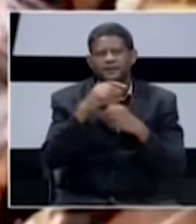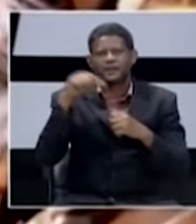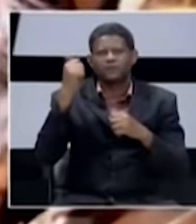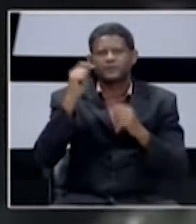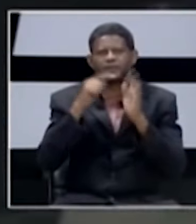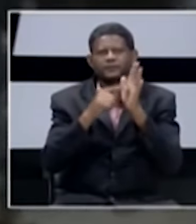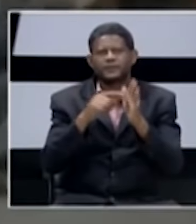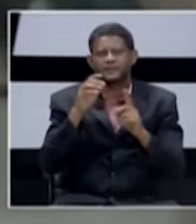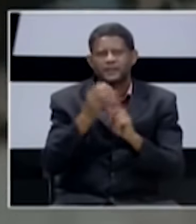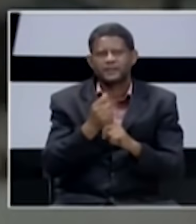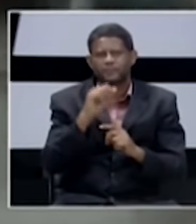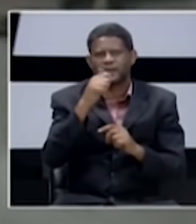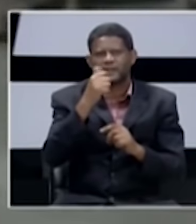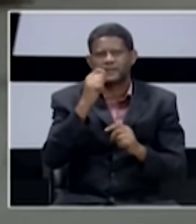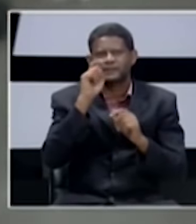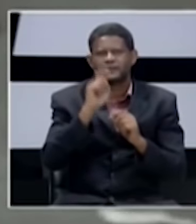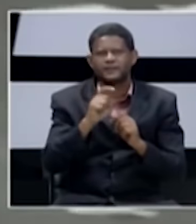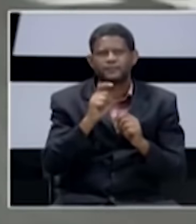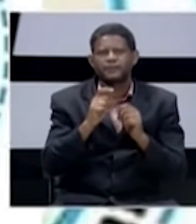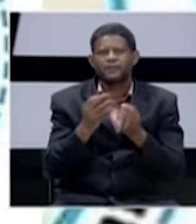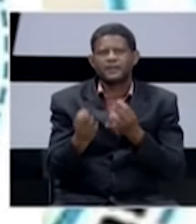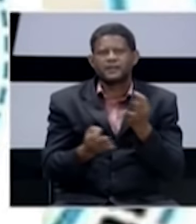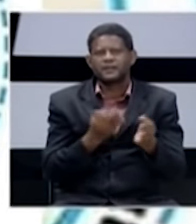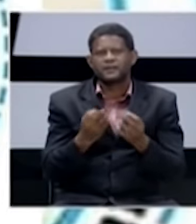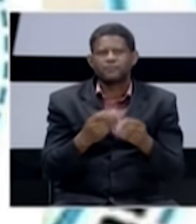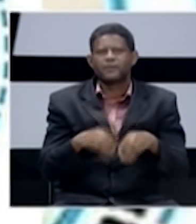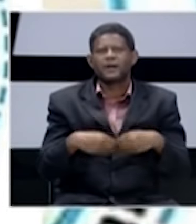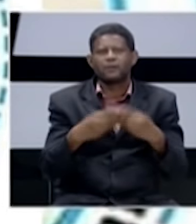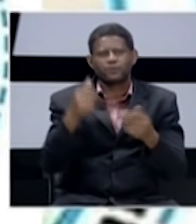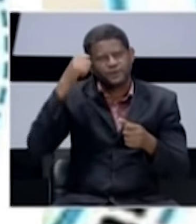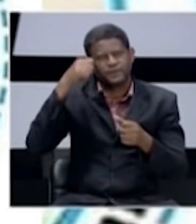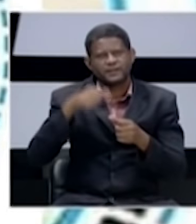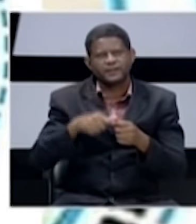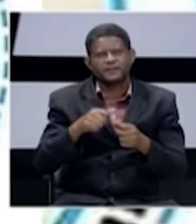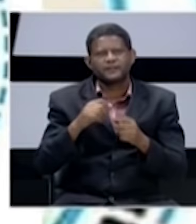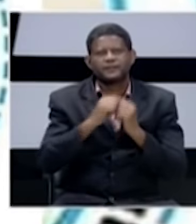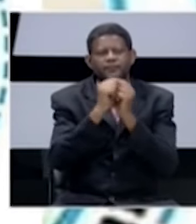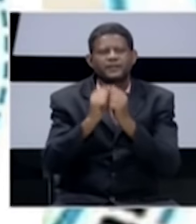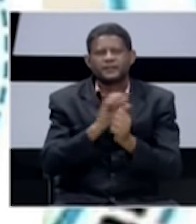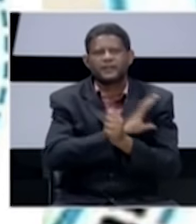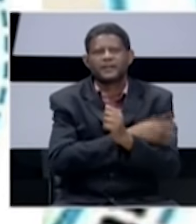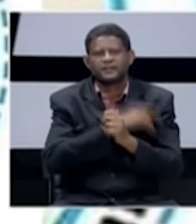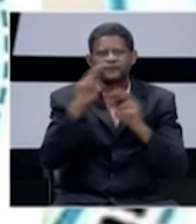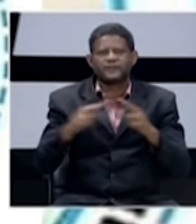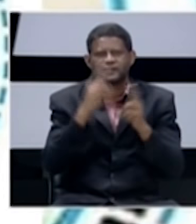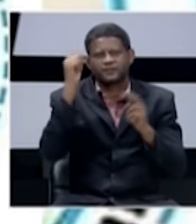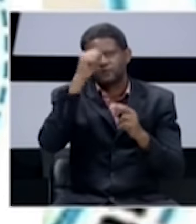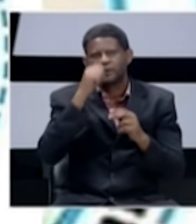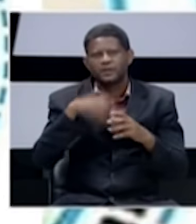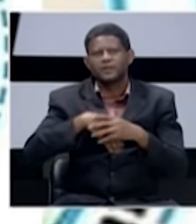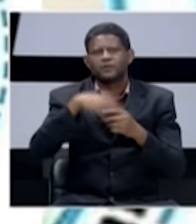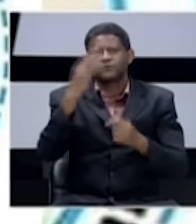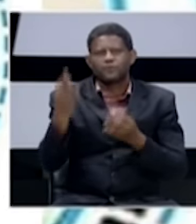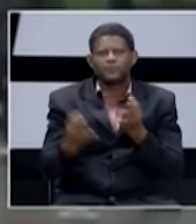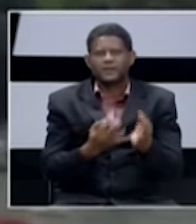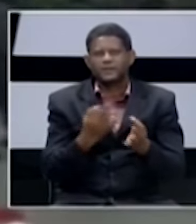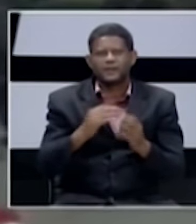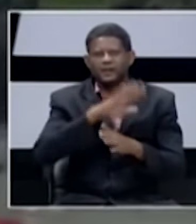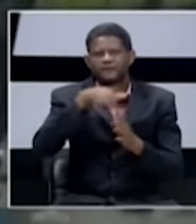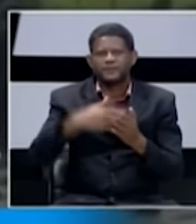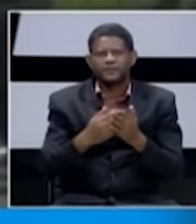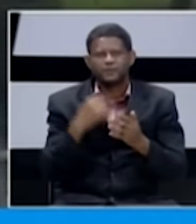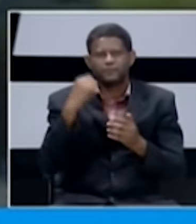ነጥብታትን ዝሓዘ በዓል 10 ነጥቢ መግለፂ ምሃዊ ይዝከር ጥምረት ሓይልታት ፌደራሊስት ኢትዮጵያ ዘውፅእዎ መግለፂ